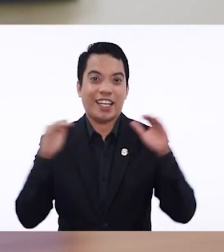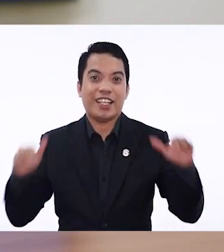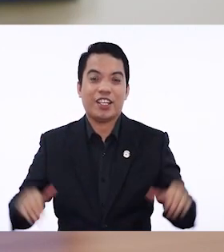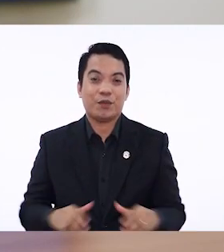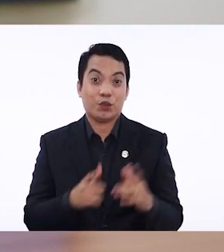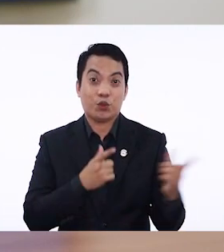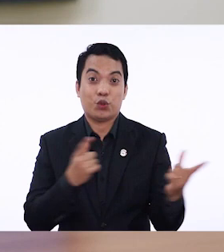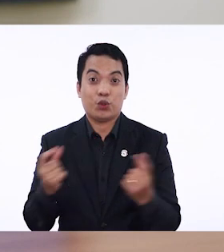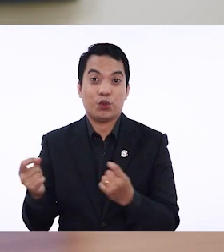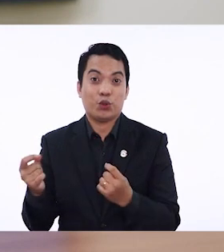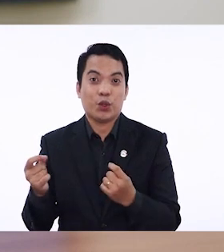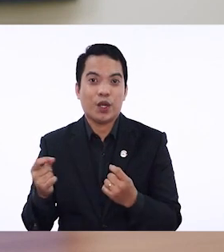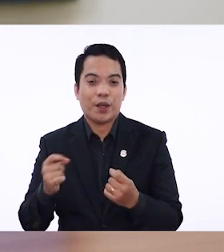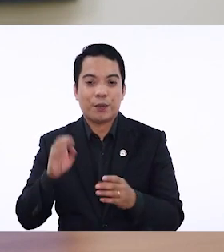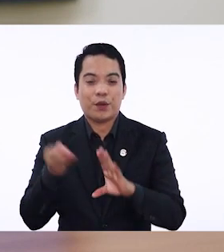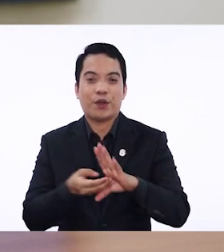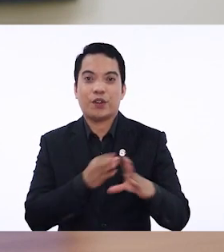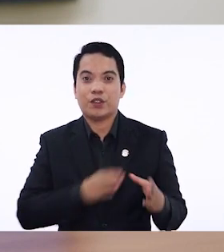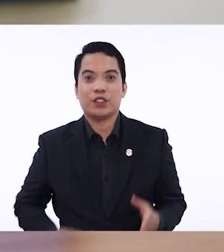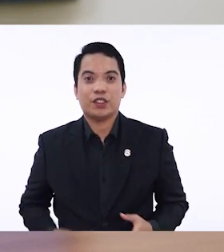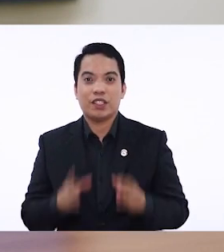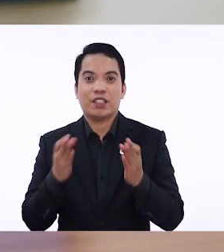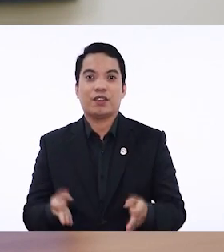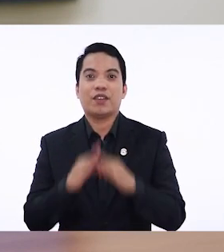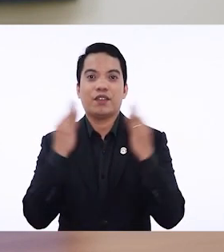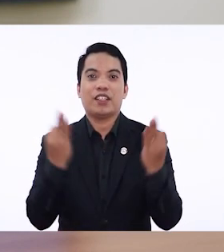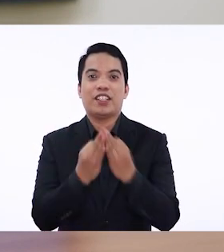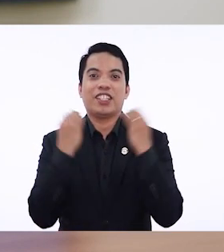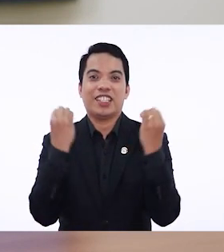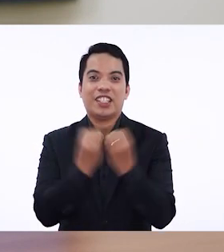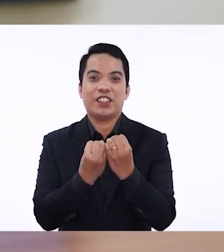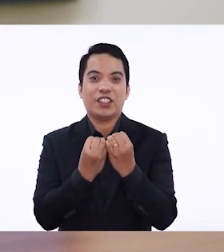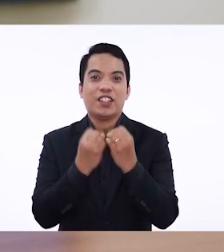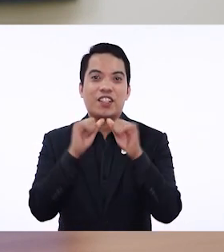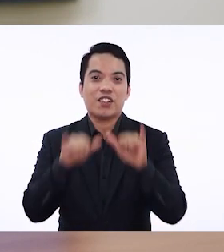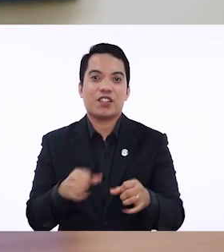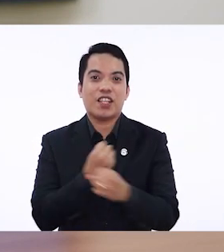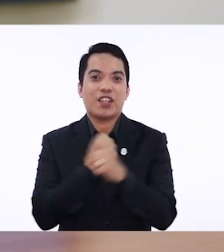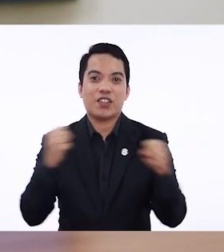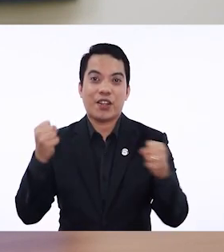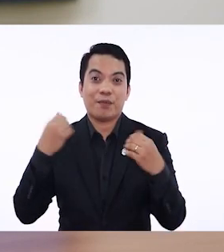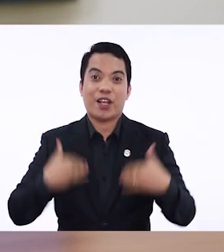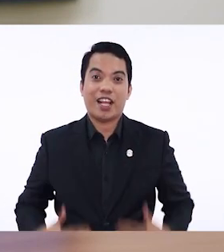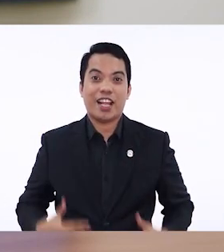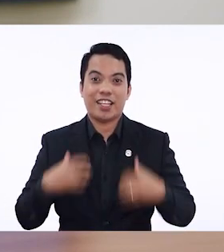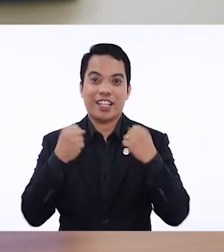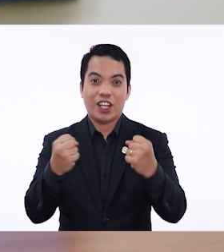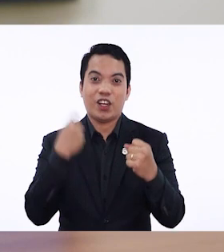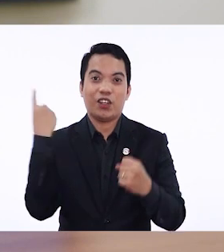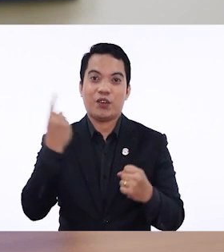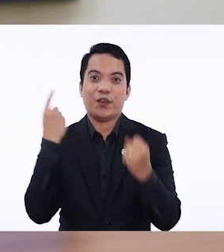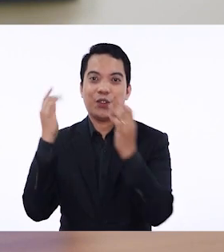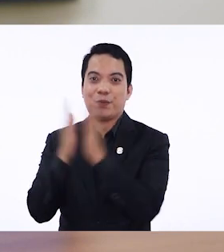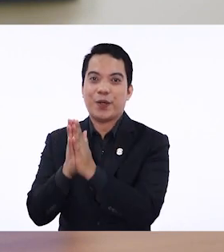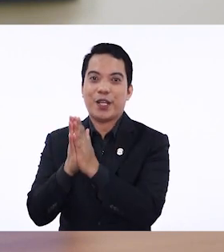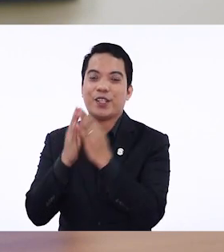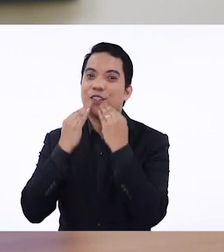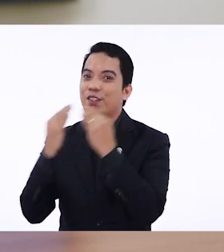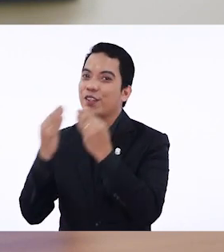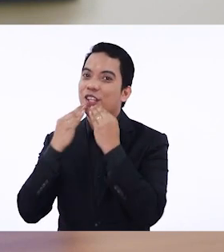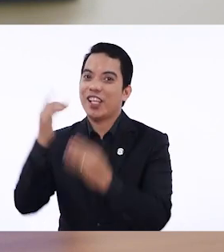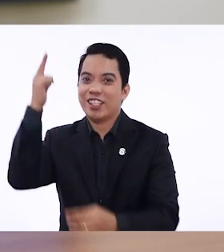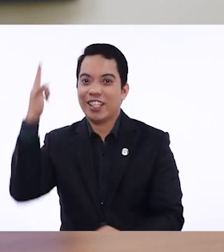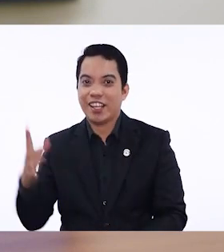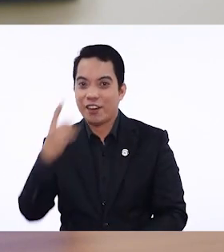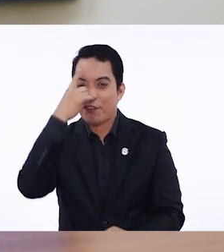na isinagawa ng mga nasa kapisan ng pansambahayan. Stay safe and healthy, always pray and thank the Almighty